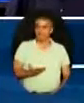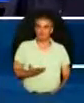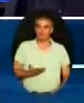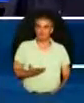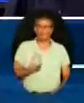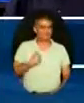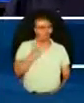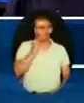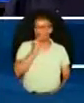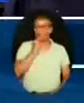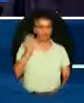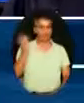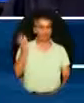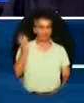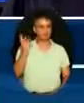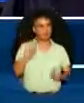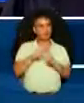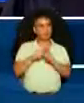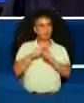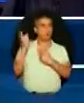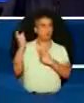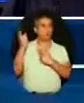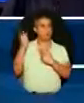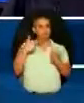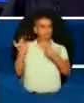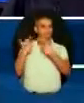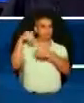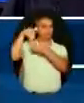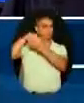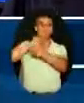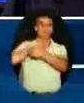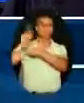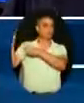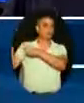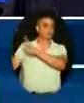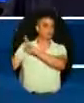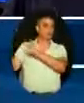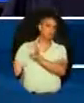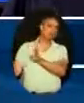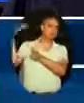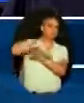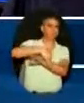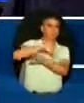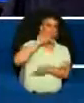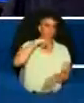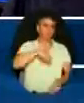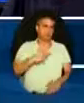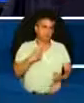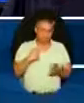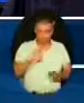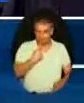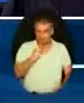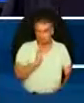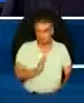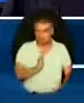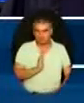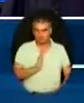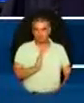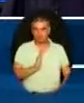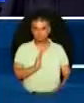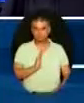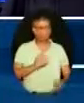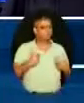שאנחנו לא רוצים שהשדה הקרב שמתחולל בסוריה יזלוג אל תוכנו, כי אני אומר את זה כך.